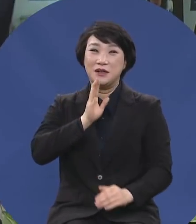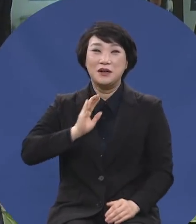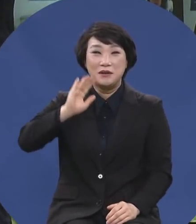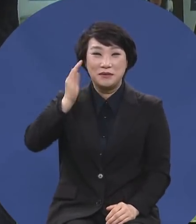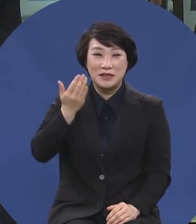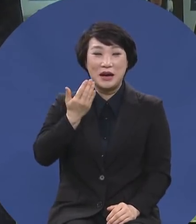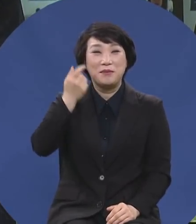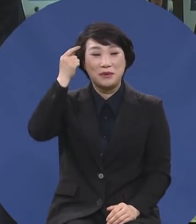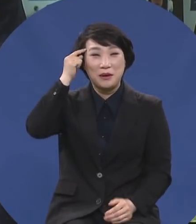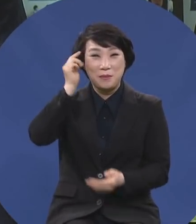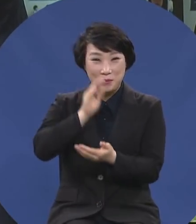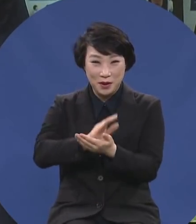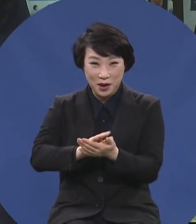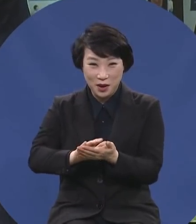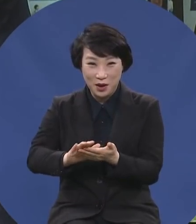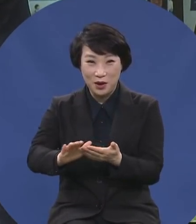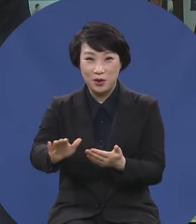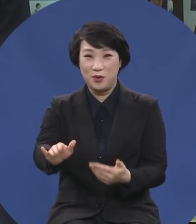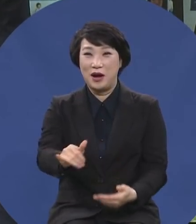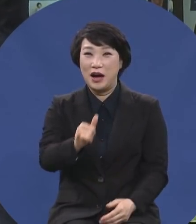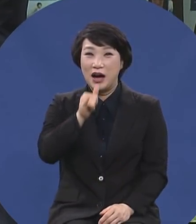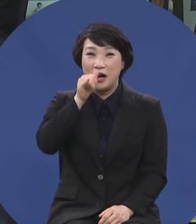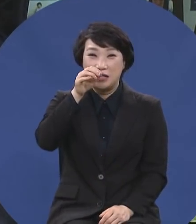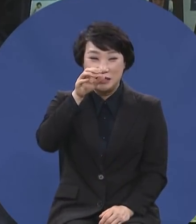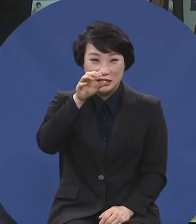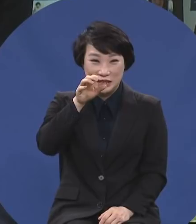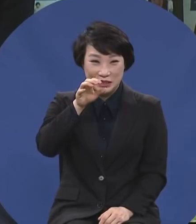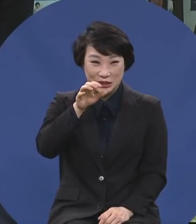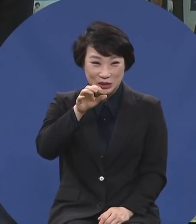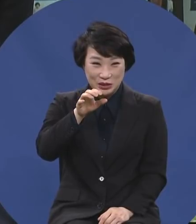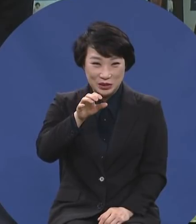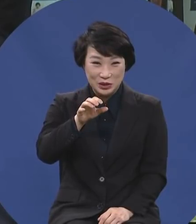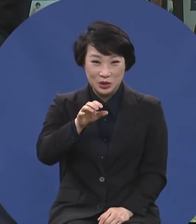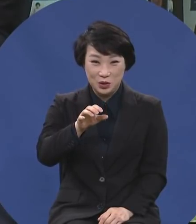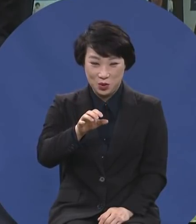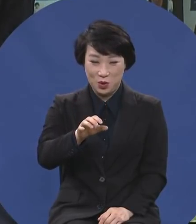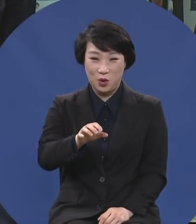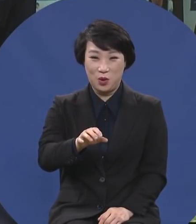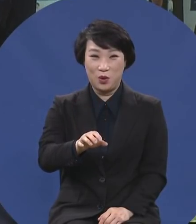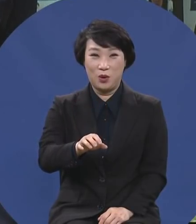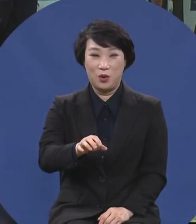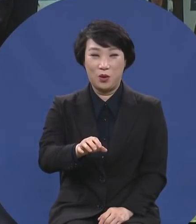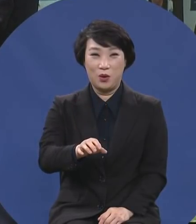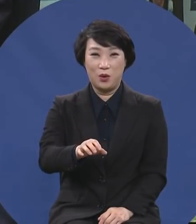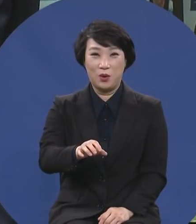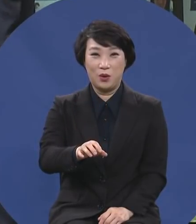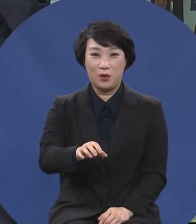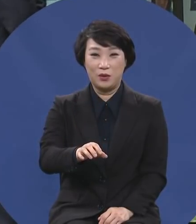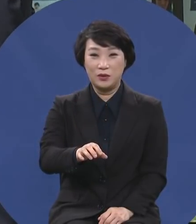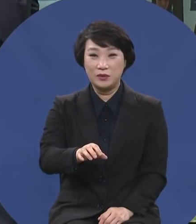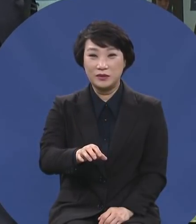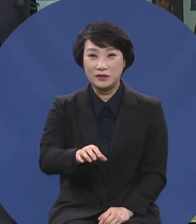집. 참된 평화 있는